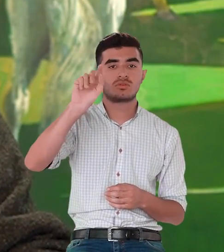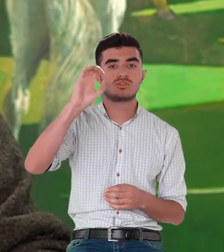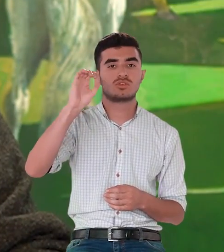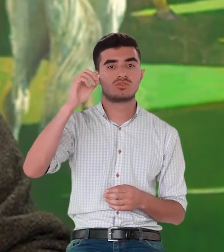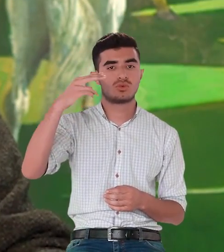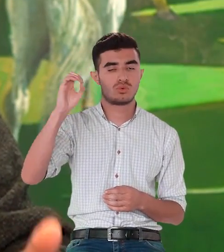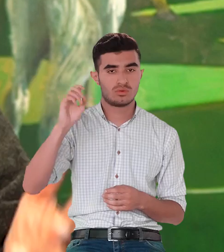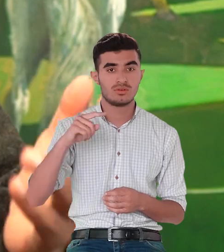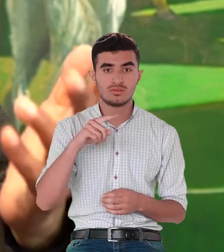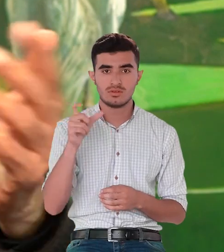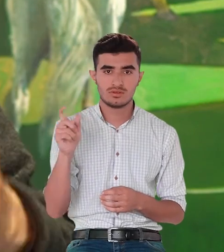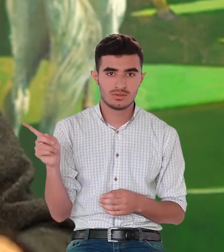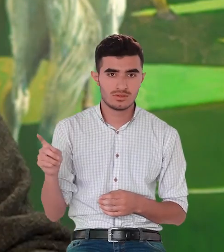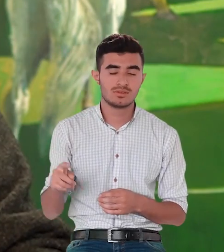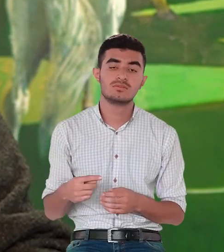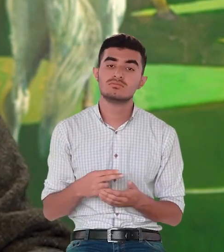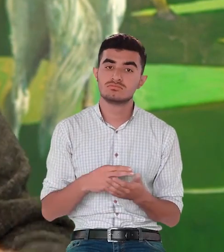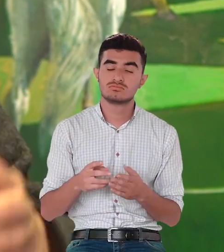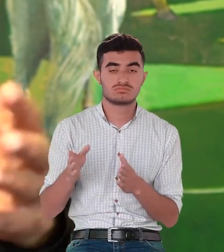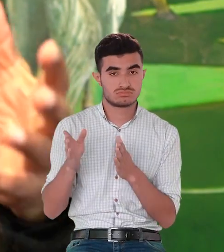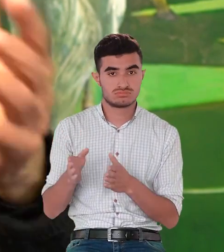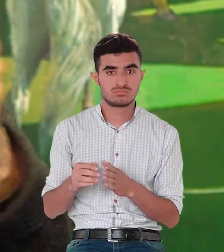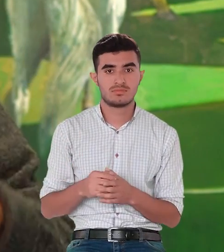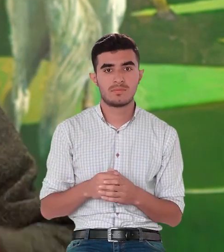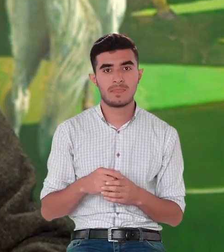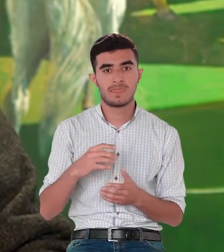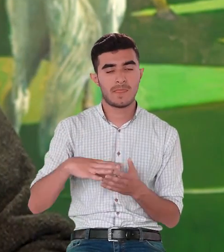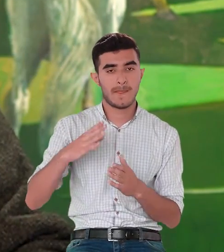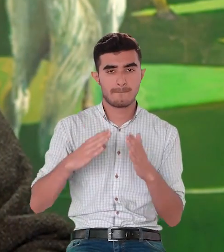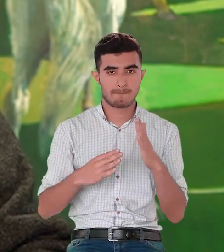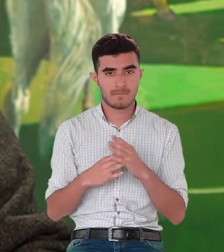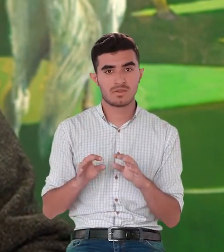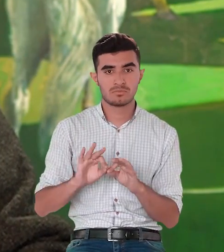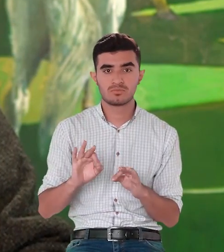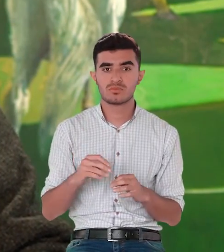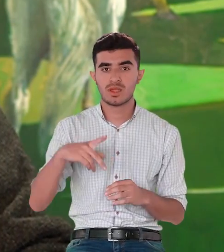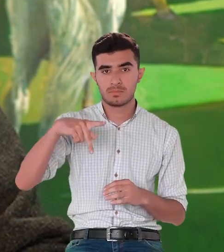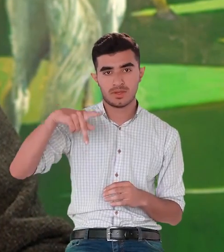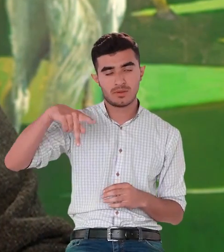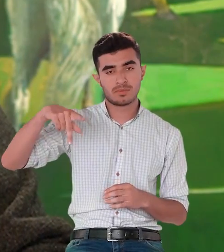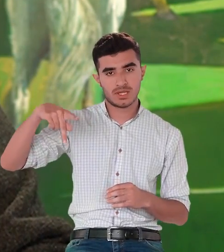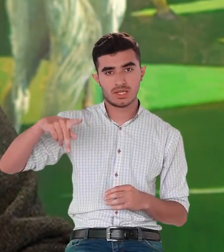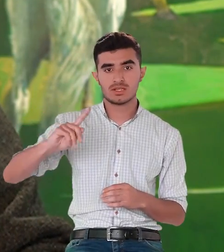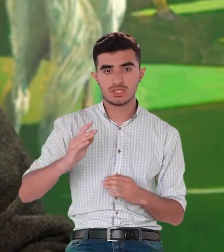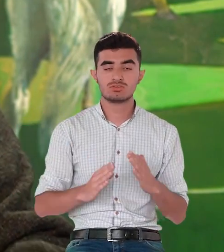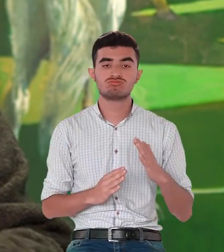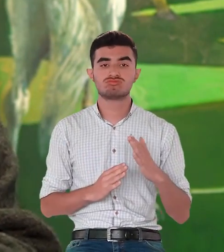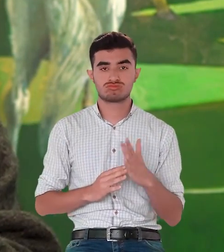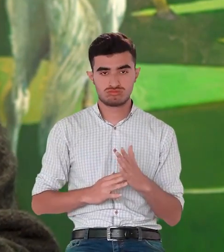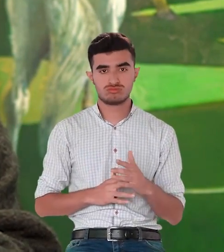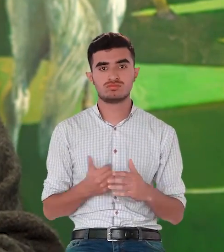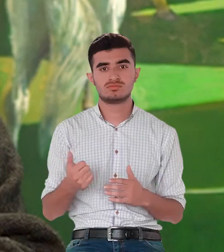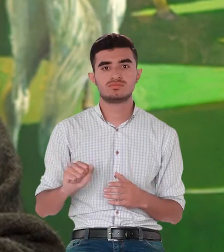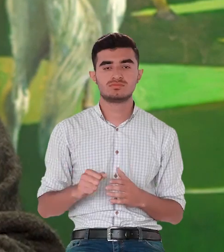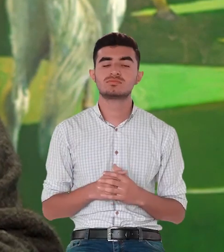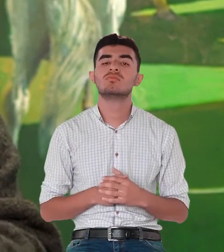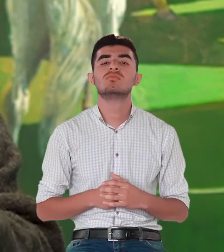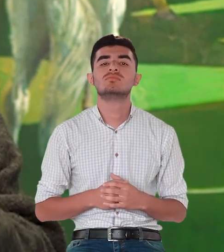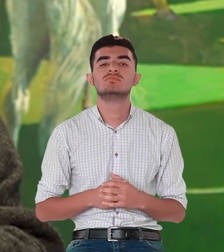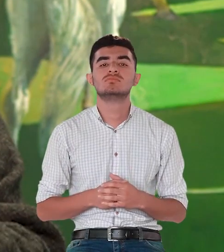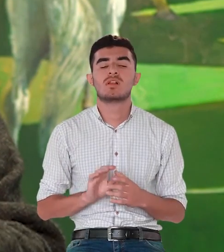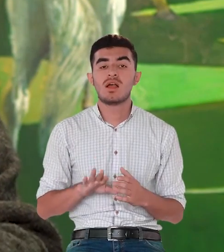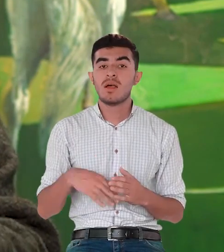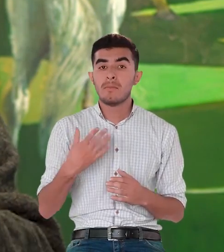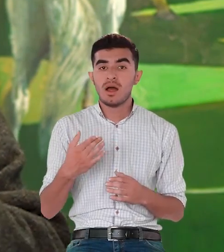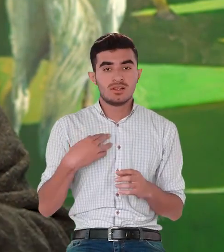وہ ایسٹ پاکستان میں یہ بنگلہ دیش بن گیا اس کا. تو اب یہ تصویر کہاں